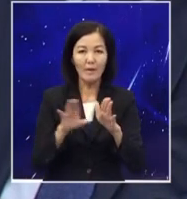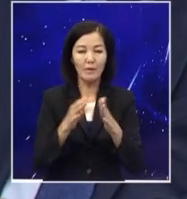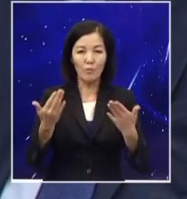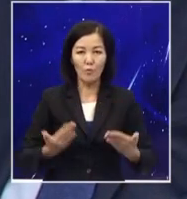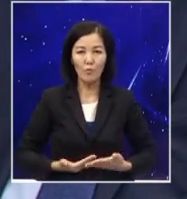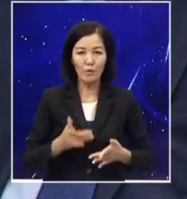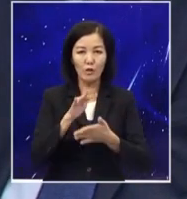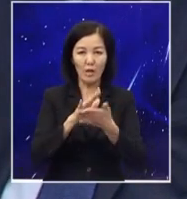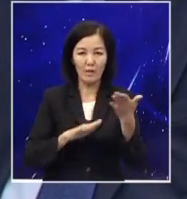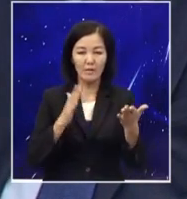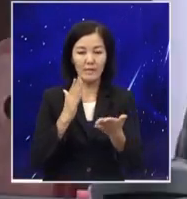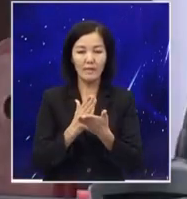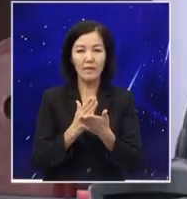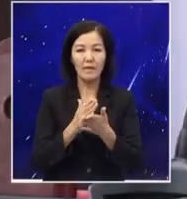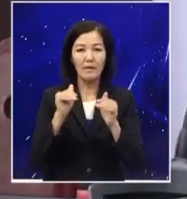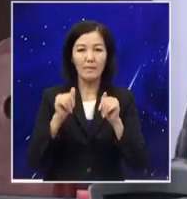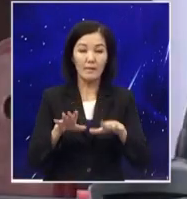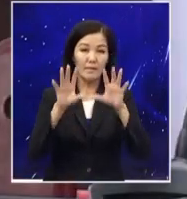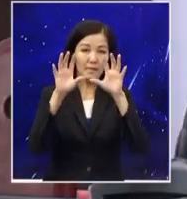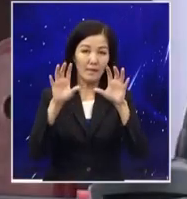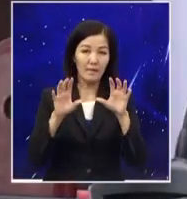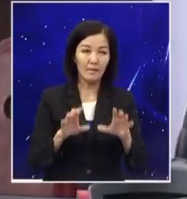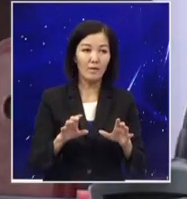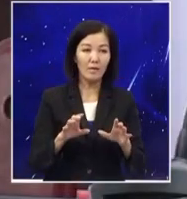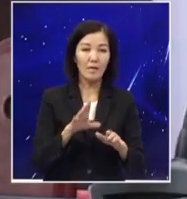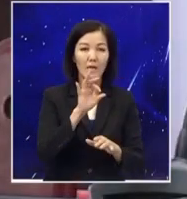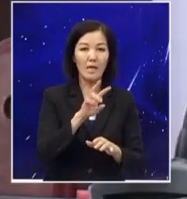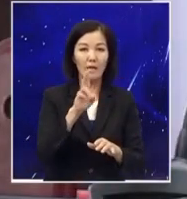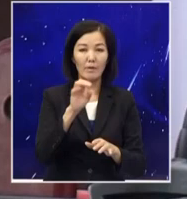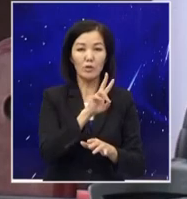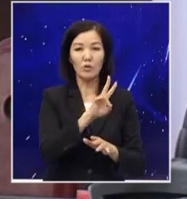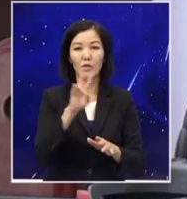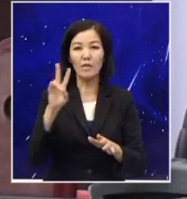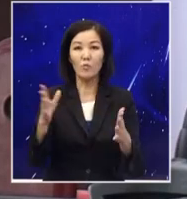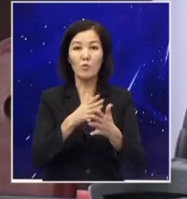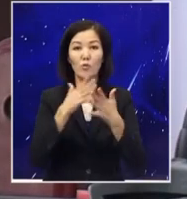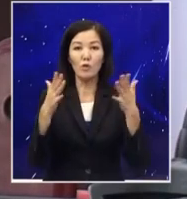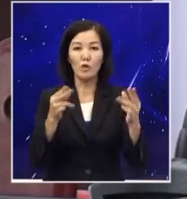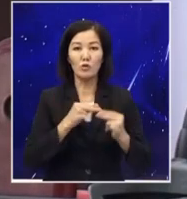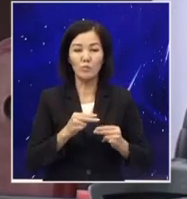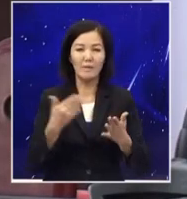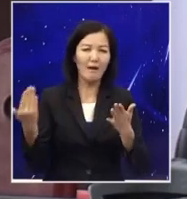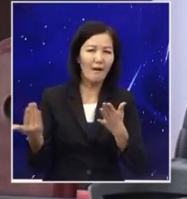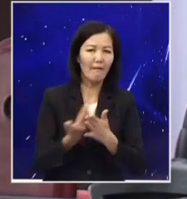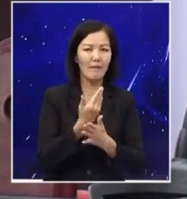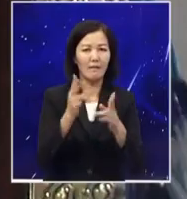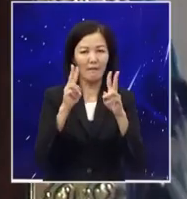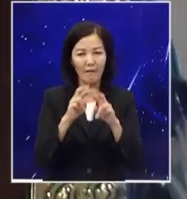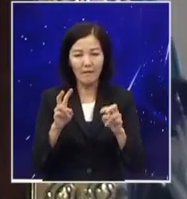эту конституцию приняли, елбасы огромную работу проделал. Он несколько раз пересматривался, вы